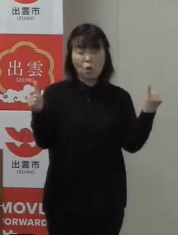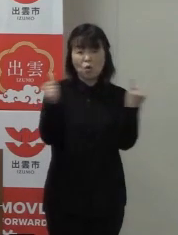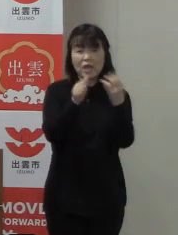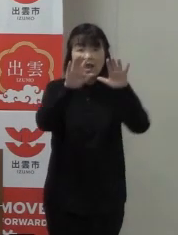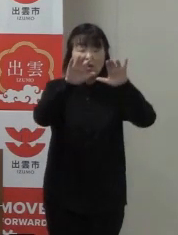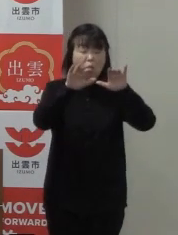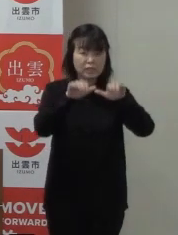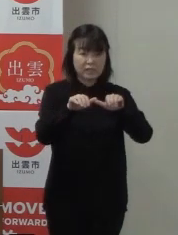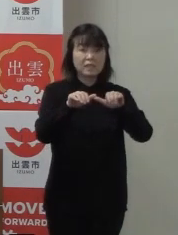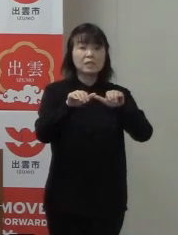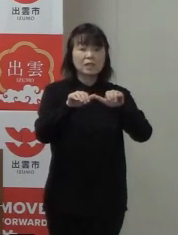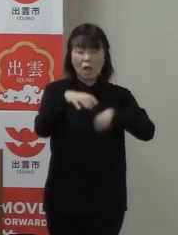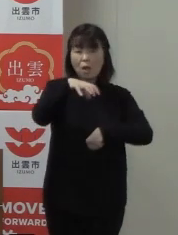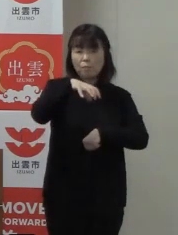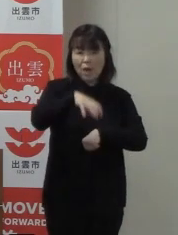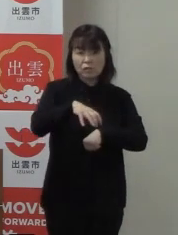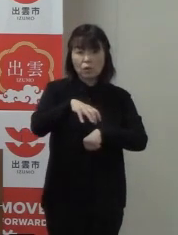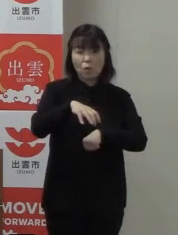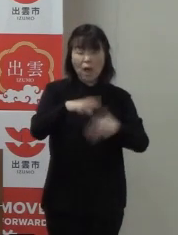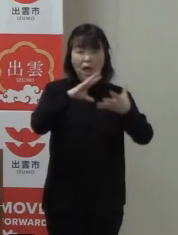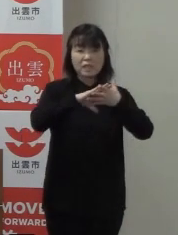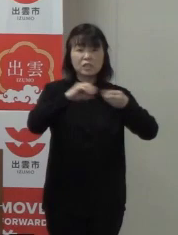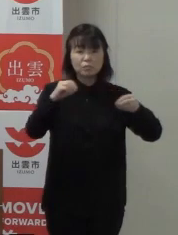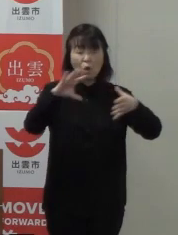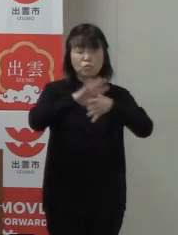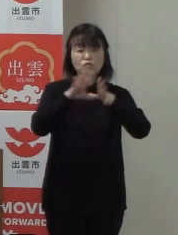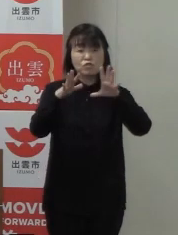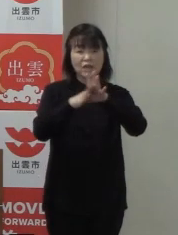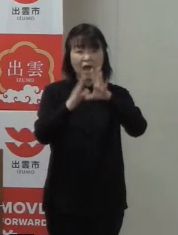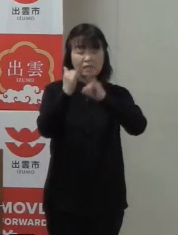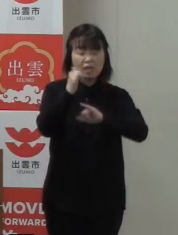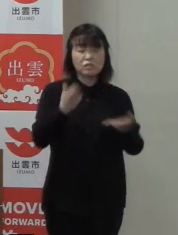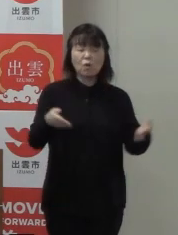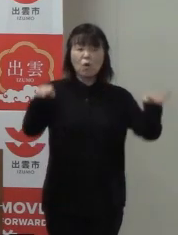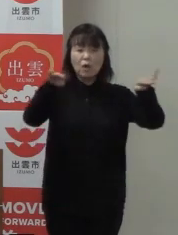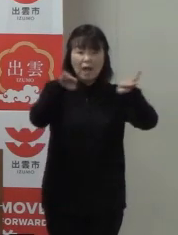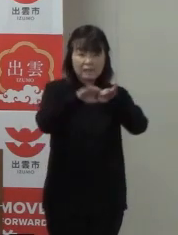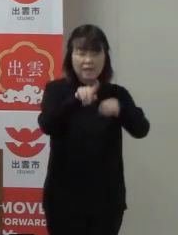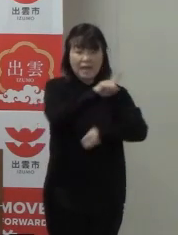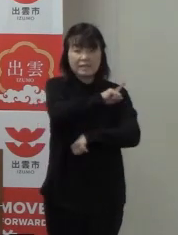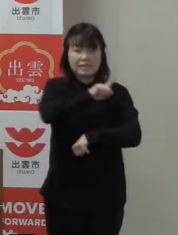出雲文化伝承館で1日1組限定のプレミアム、